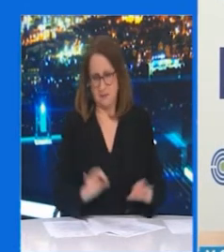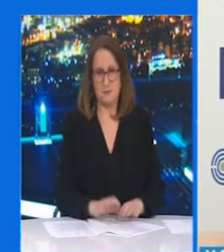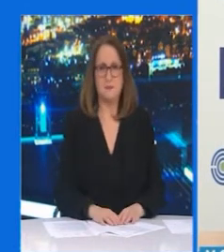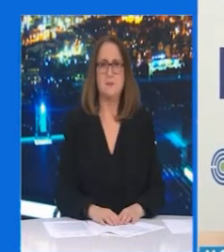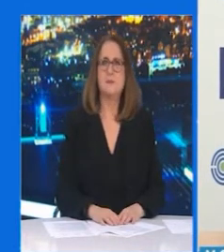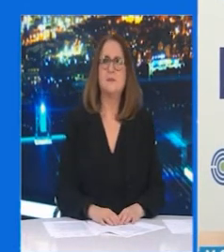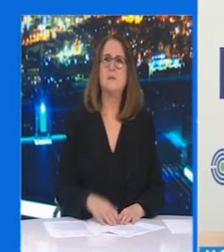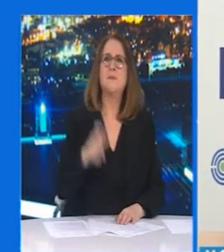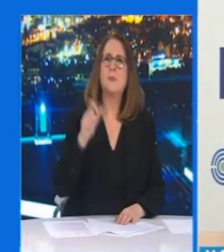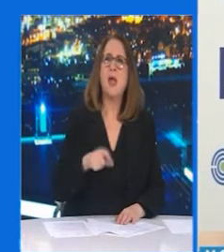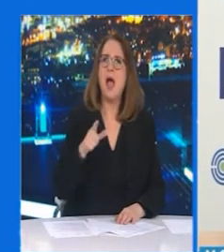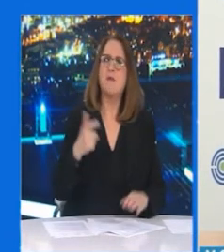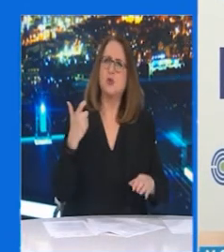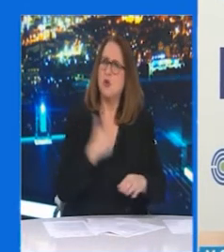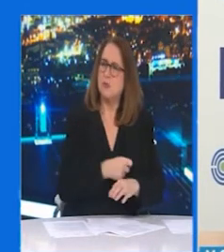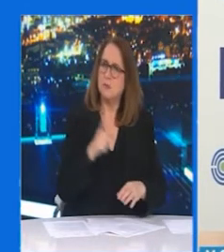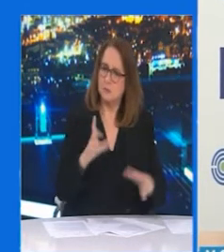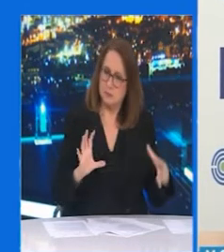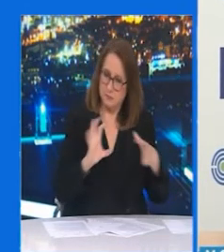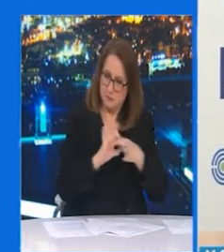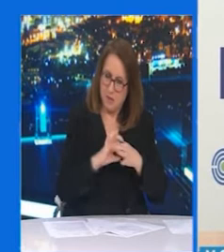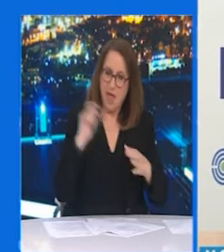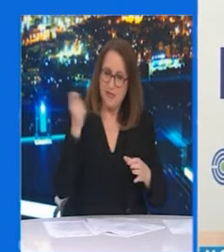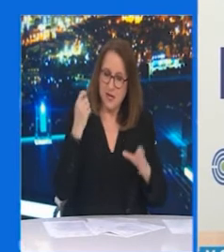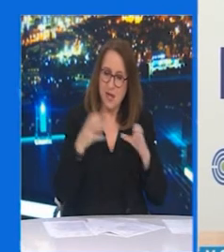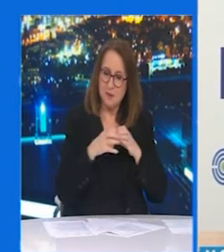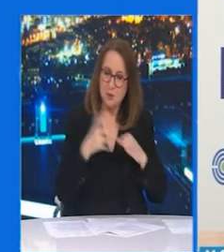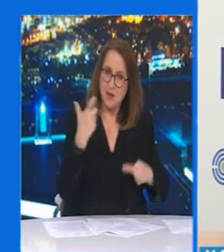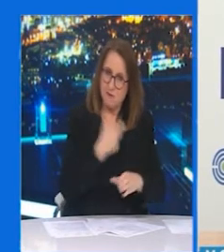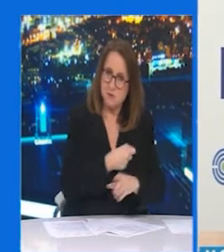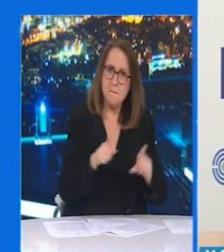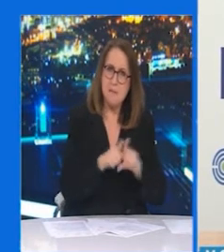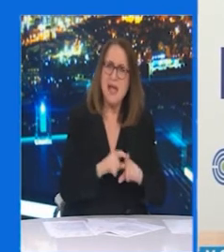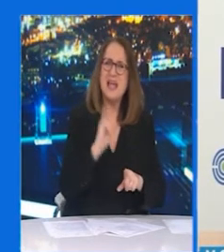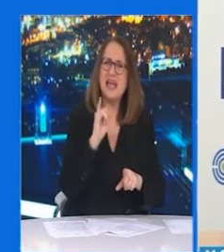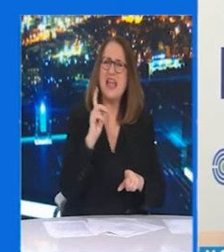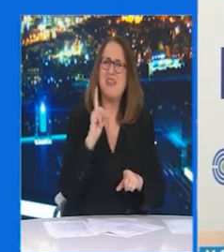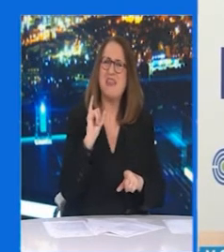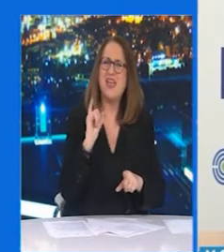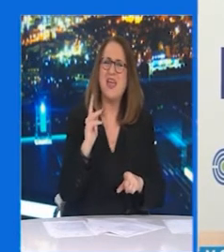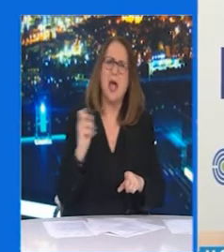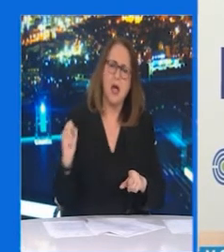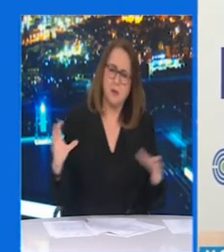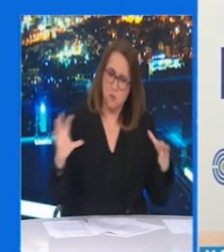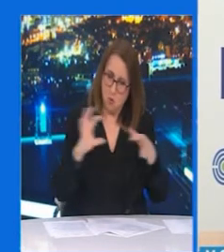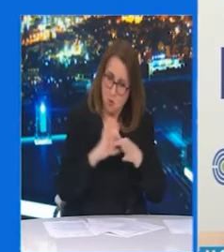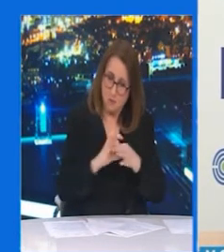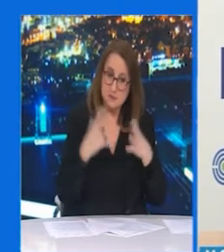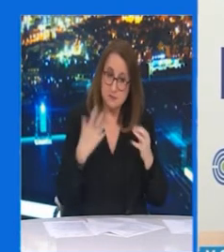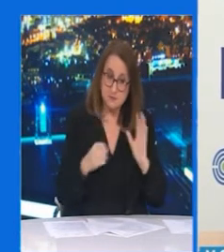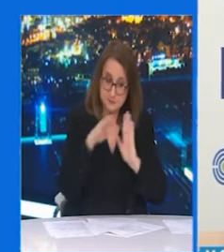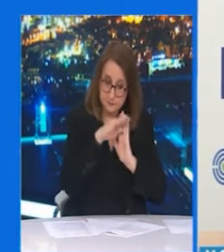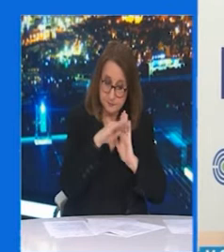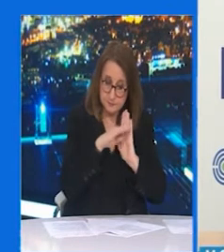ΙΔΙΚΑ σε συνεργασία με την Εθνική Επιτροπή Εμβολιασμών, τηρώντας κάποια πολύ συγκεκριμένα κριτήρια που σε αρκετές